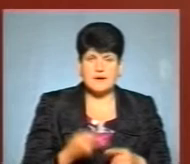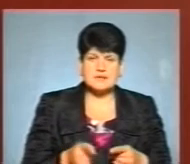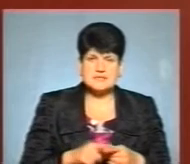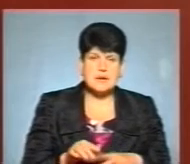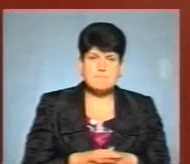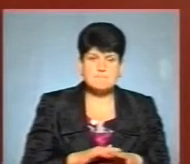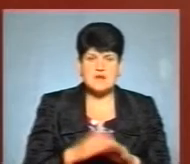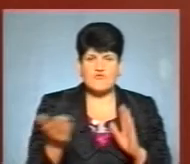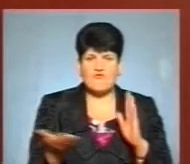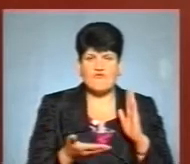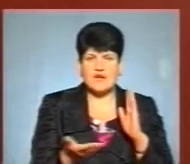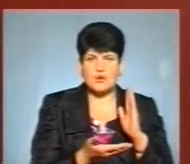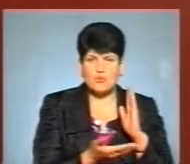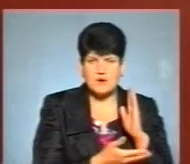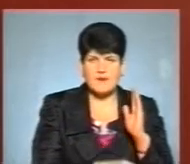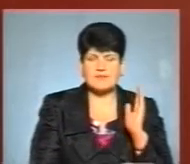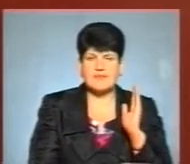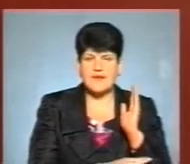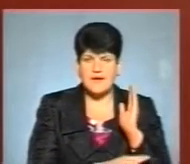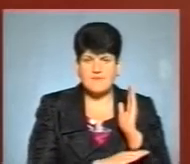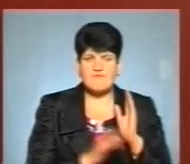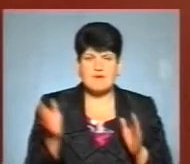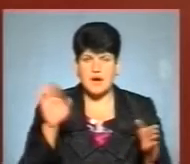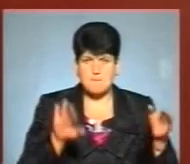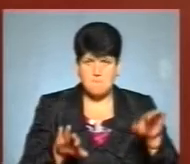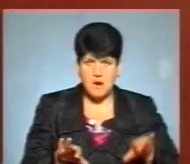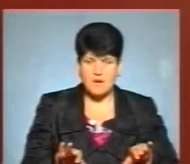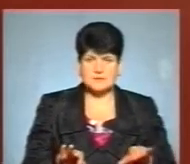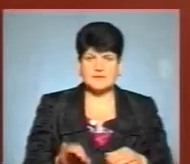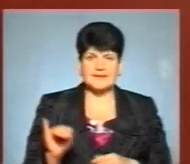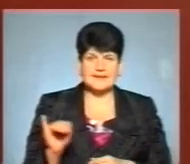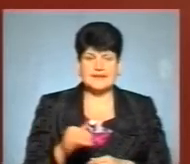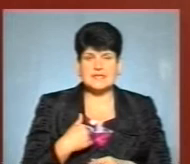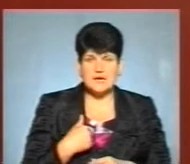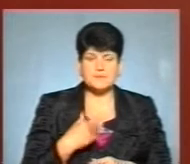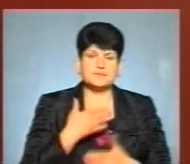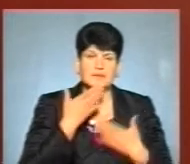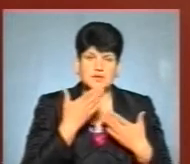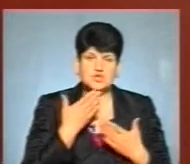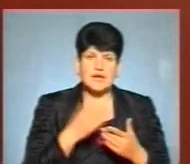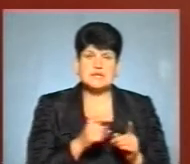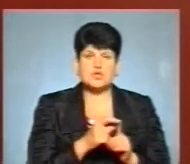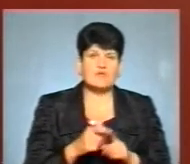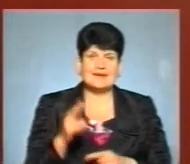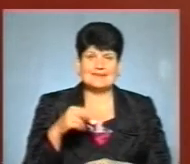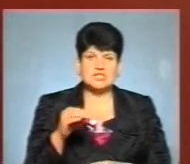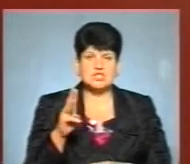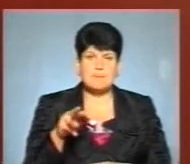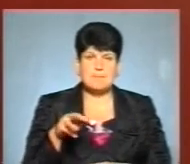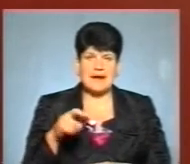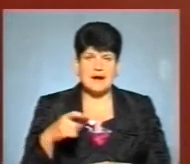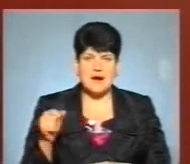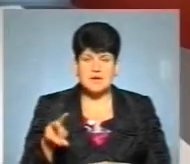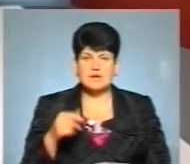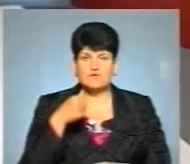масова вирубка дерев у Карпатах. І, власне, я зацитую слова Дениса Шмигаля, який вчора на прес-конференції